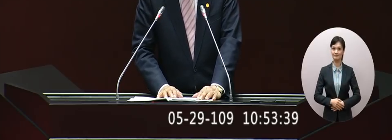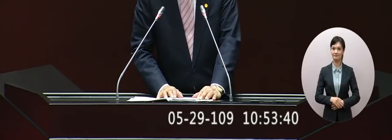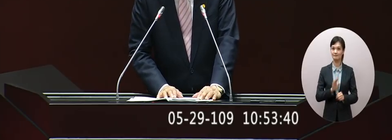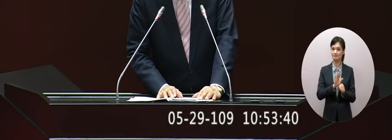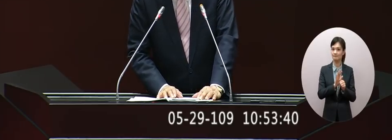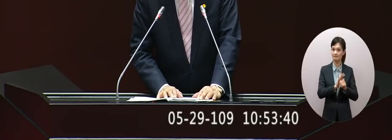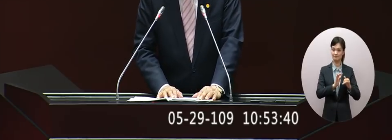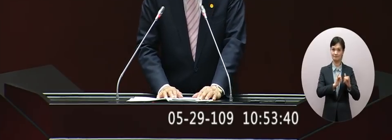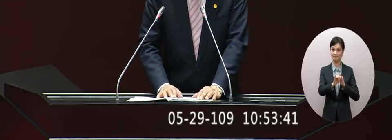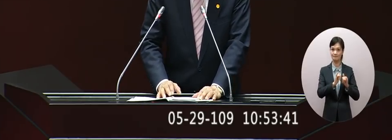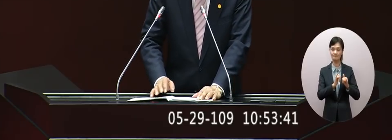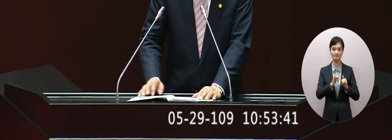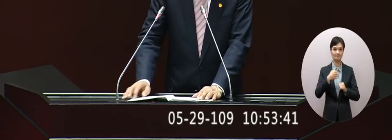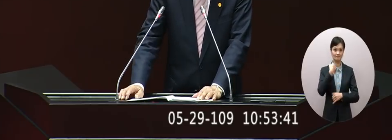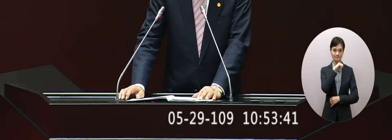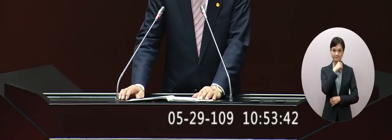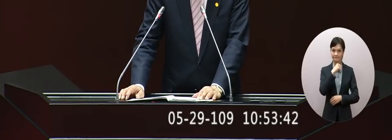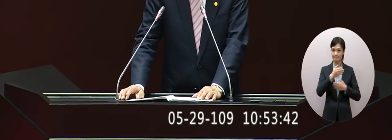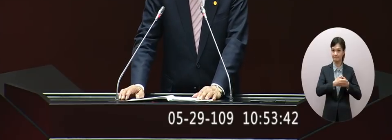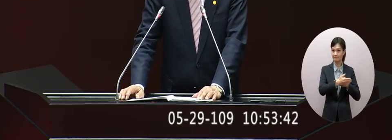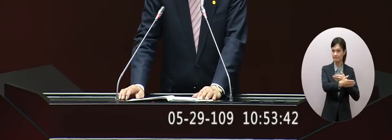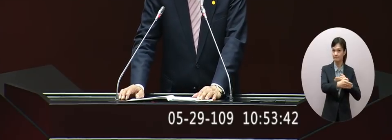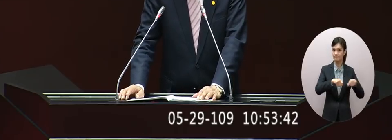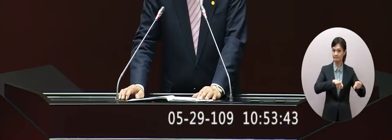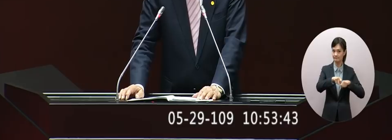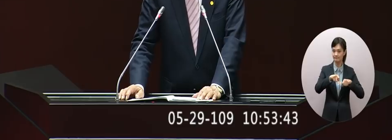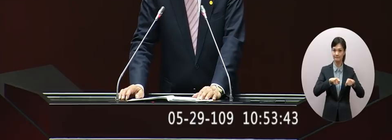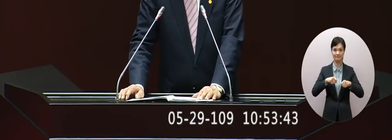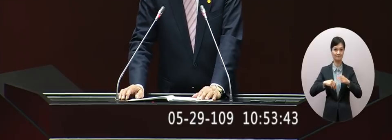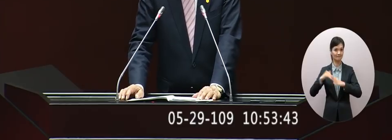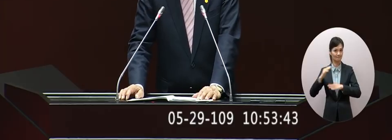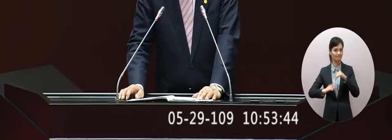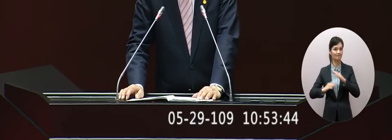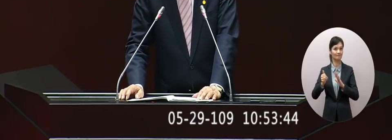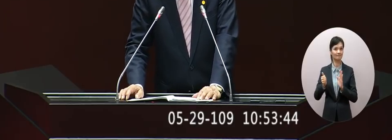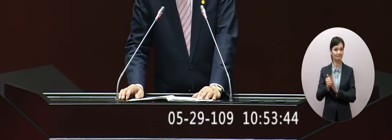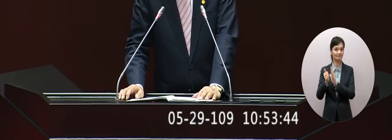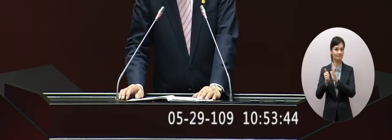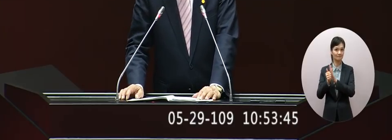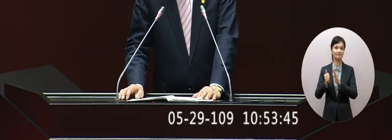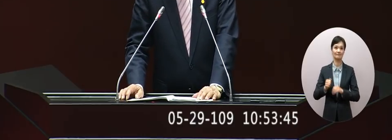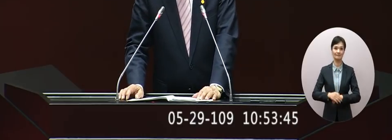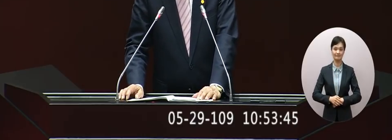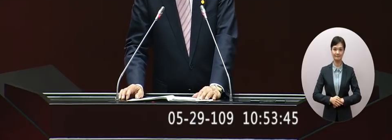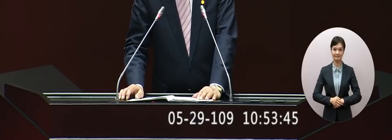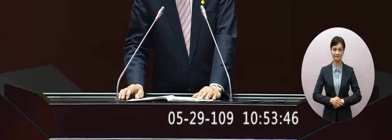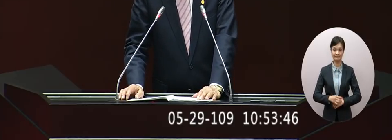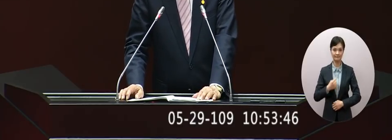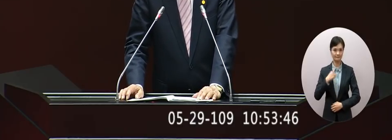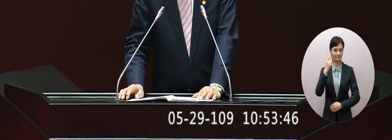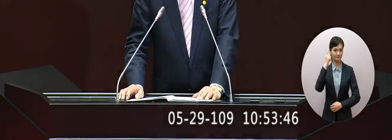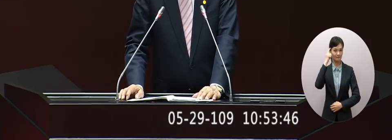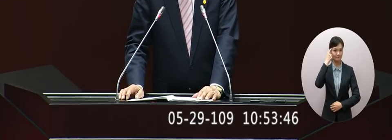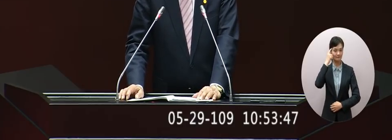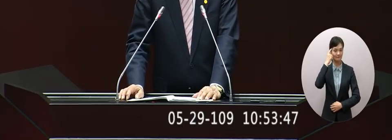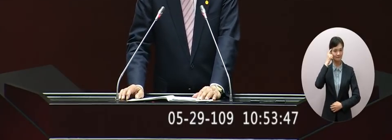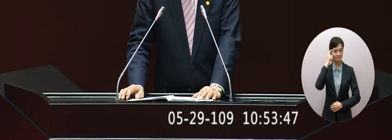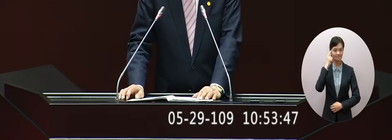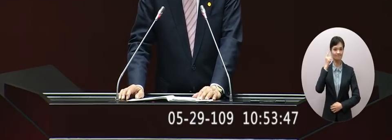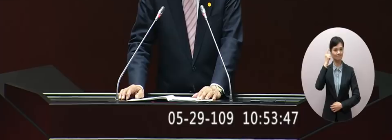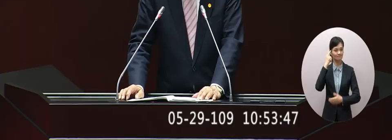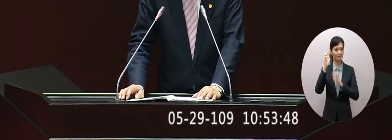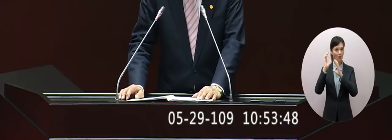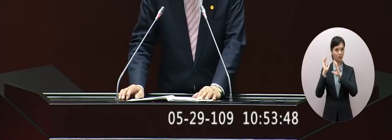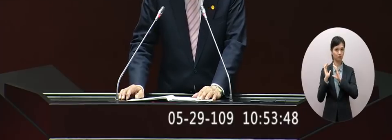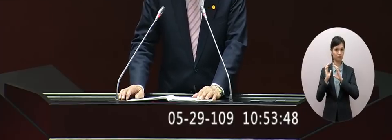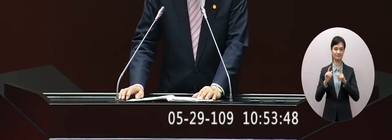画，做他的好伙伴，做最好的执行者。我深感任